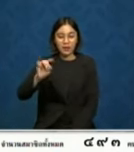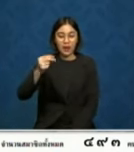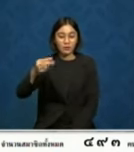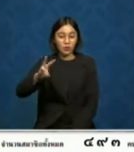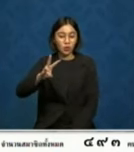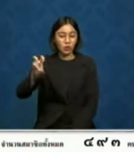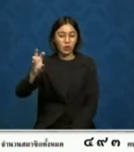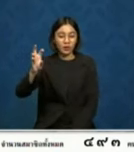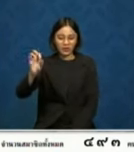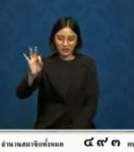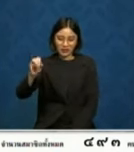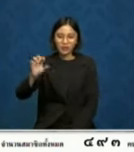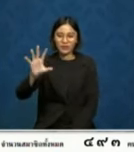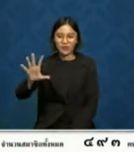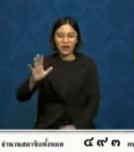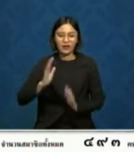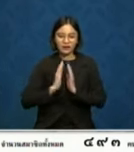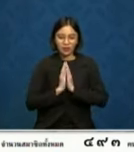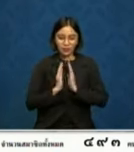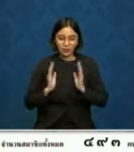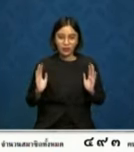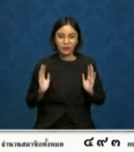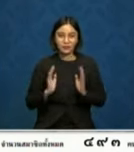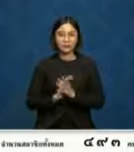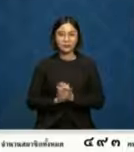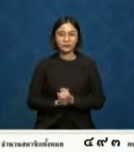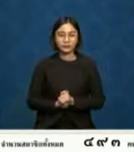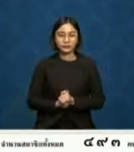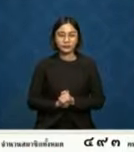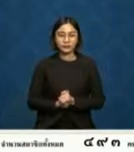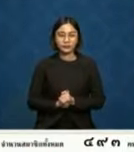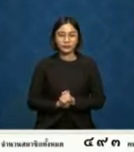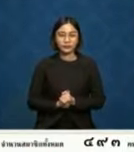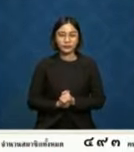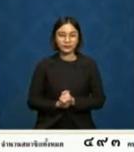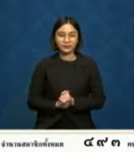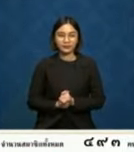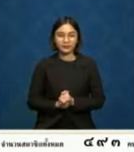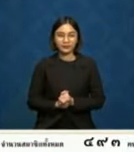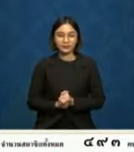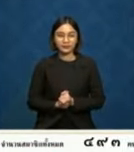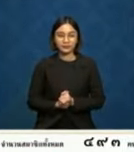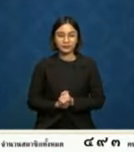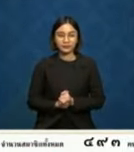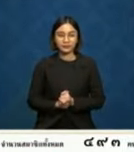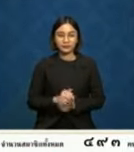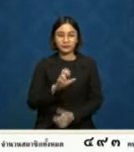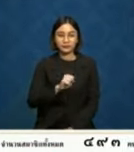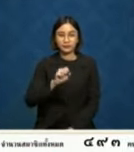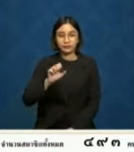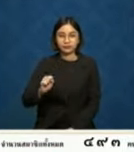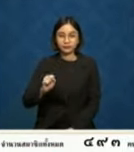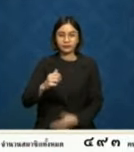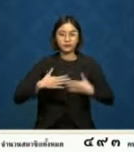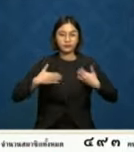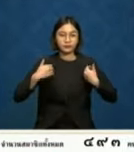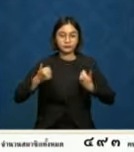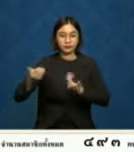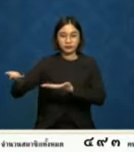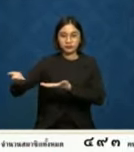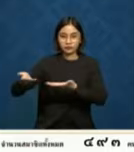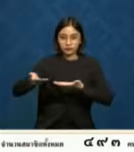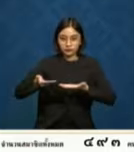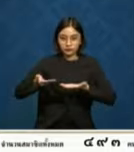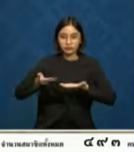8165บาทครับขอบคุณครับขอบคุณครับสับผู้แทนฎรนะครับยินดีต้อน